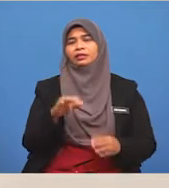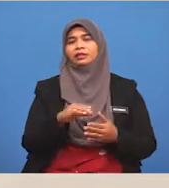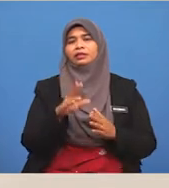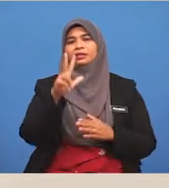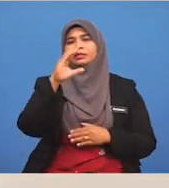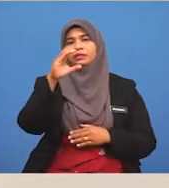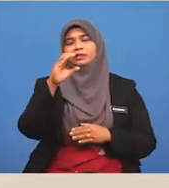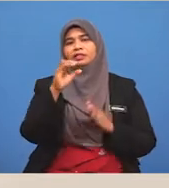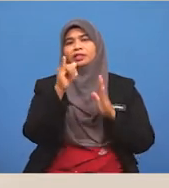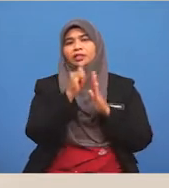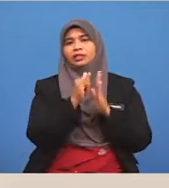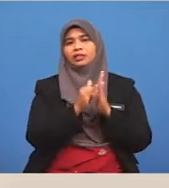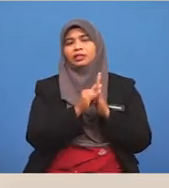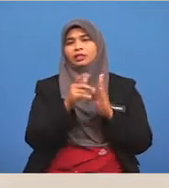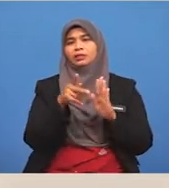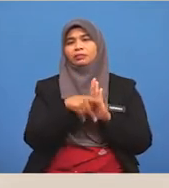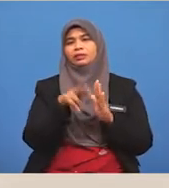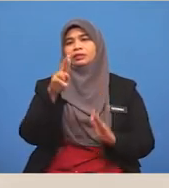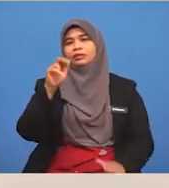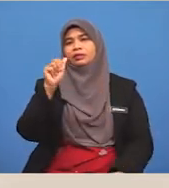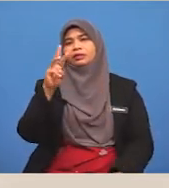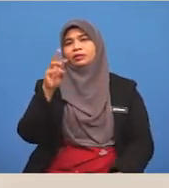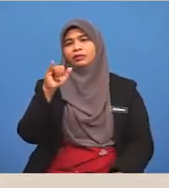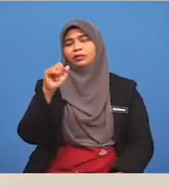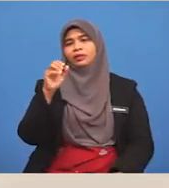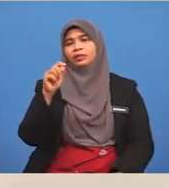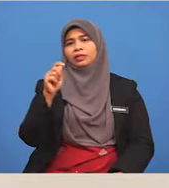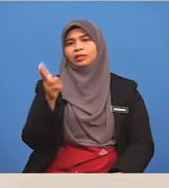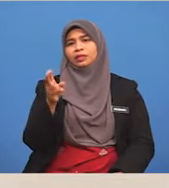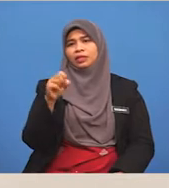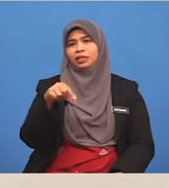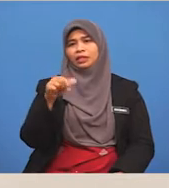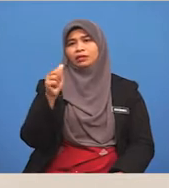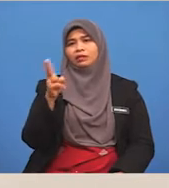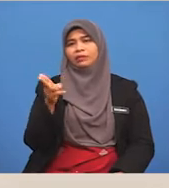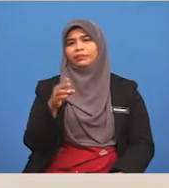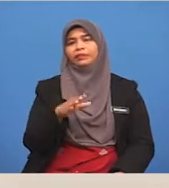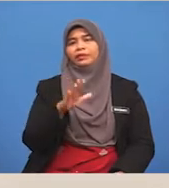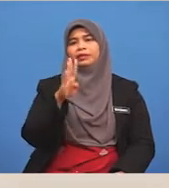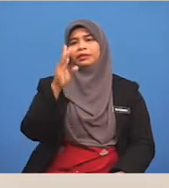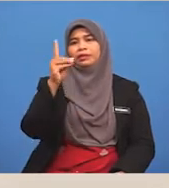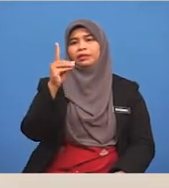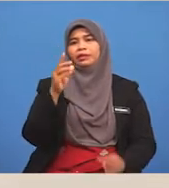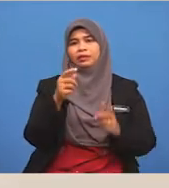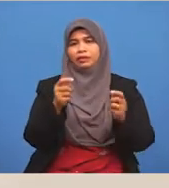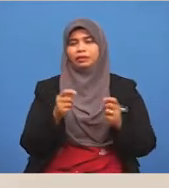Mensyaratkan perawi siqah, D. Menerima hadis yang bersambung sanad.